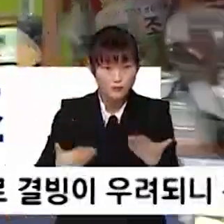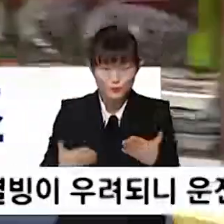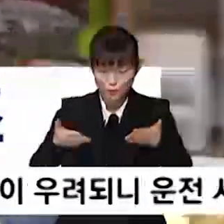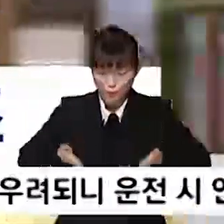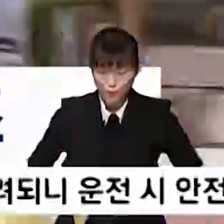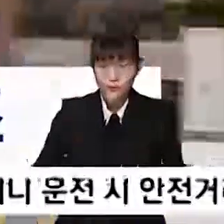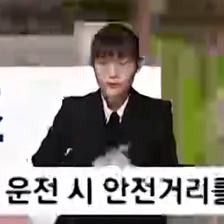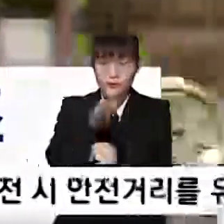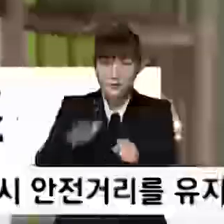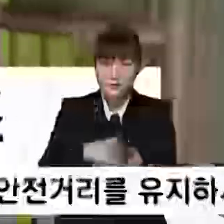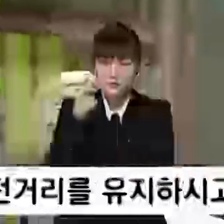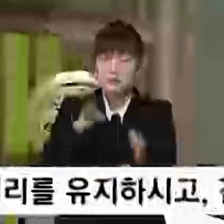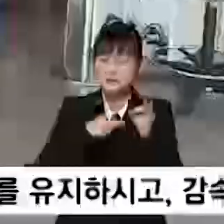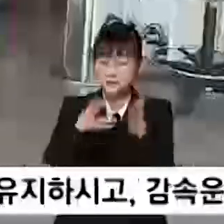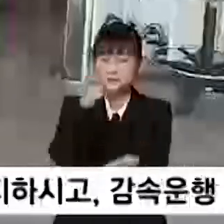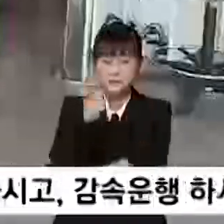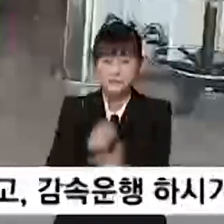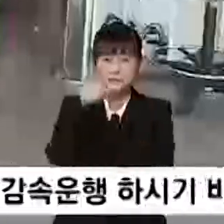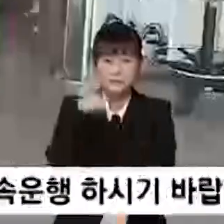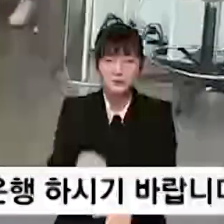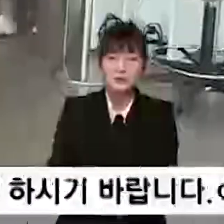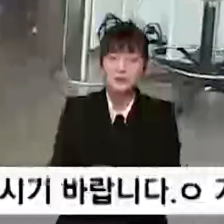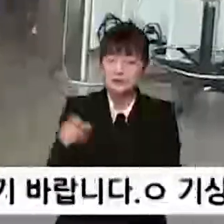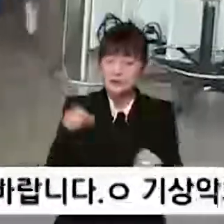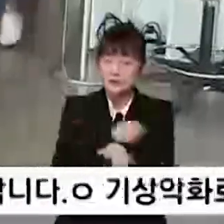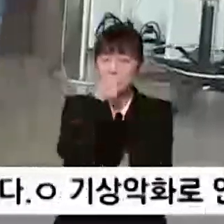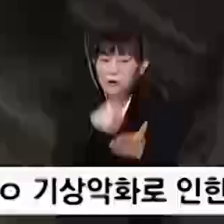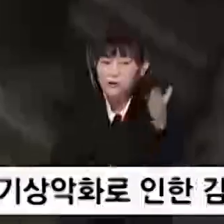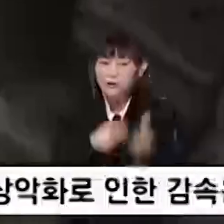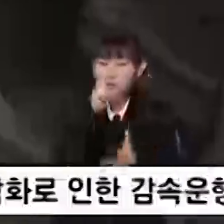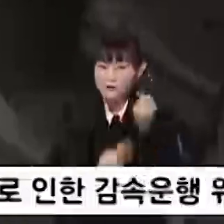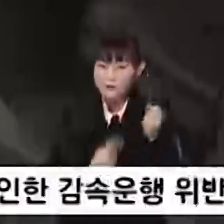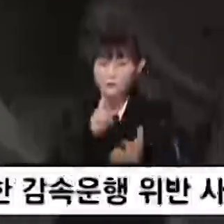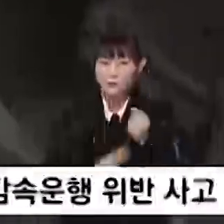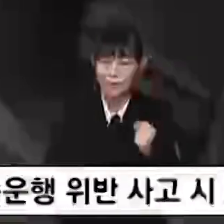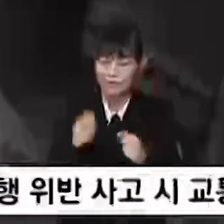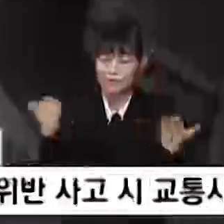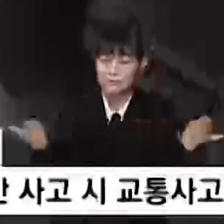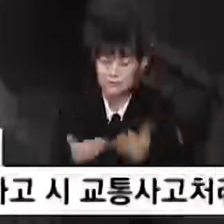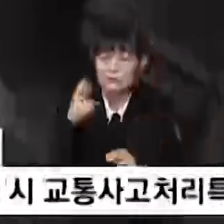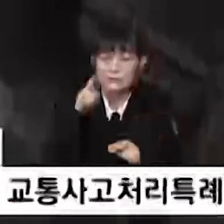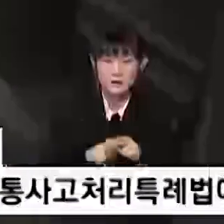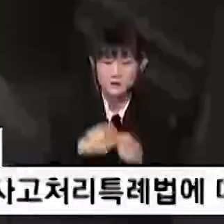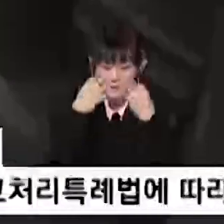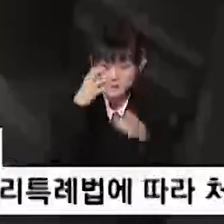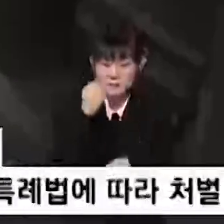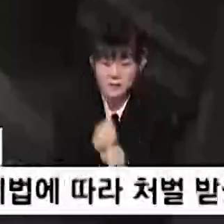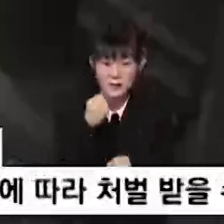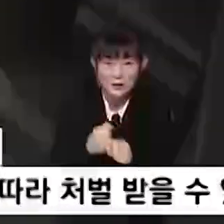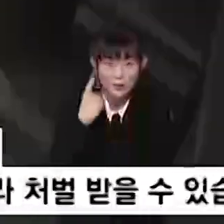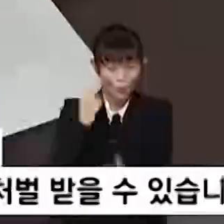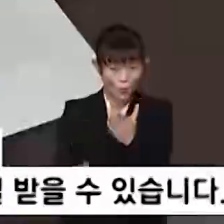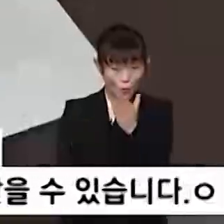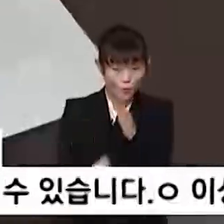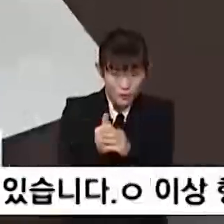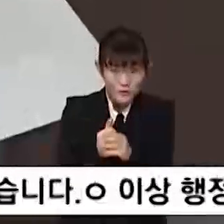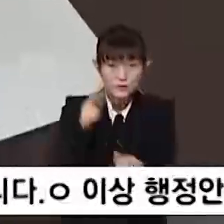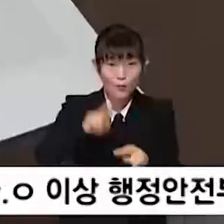여기에 지역 특산품 매출과 관광산업, 지역 일자리 창출까지 색다른 답례품이